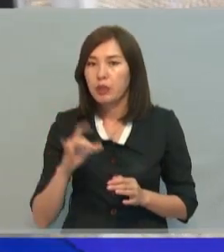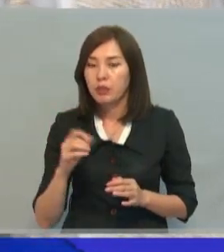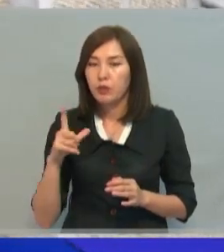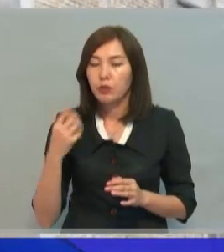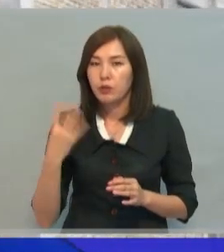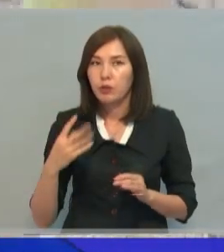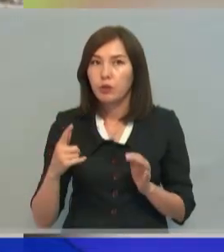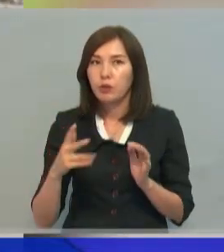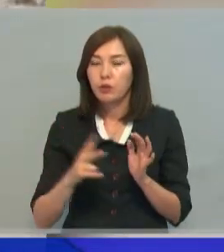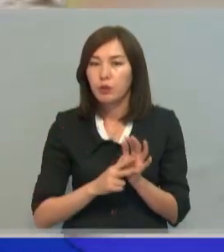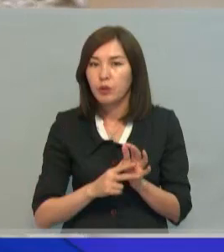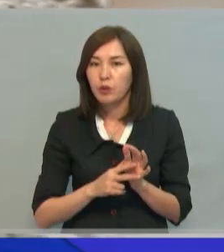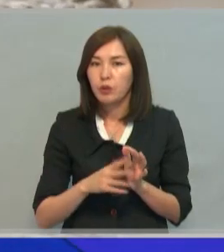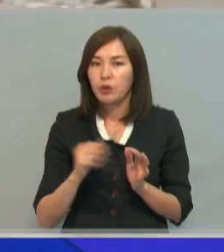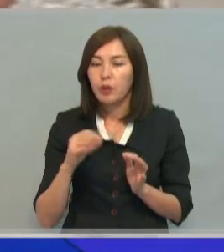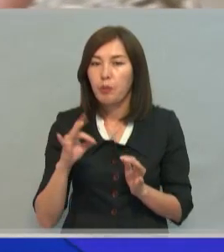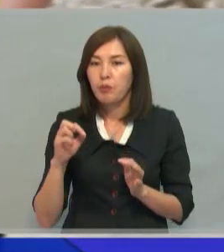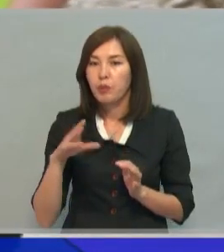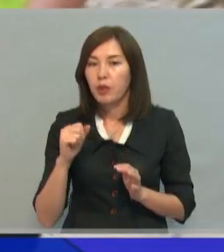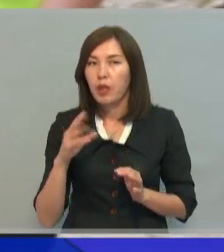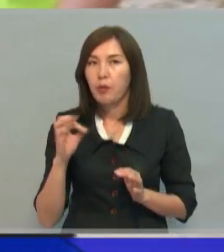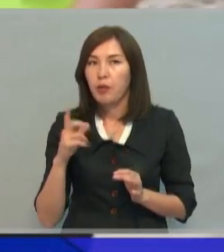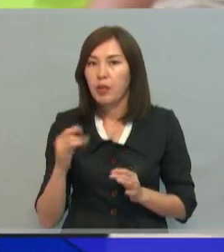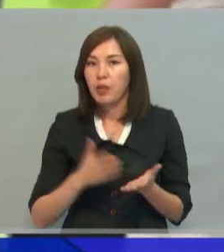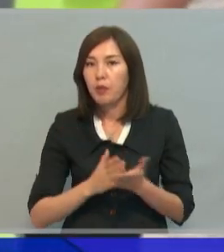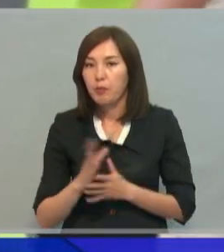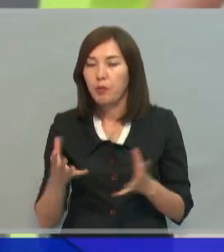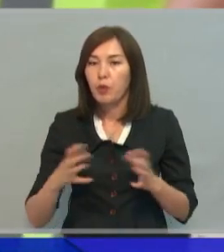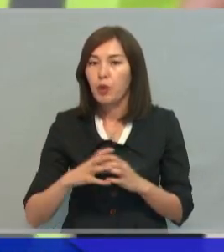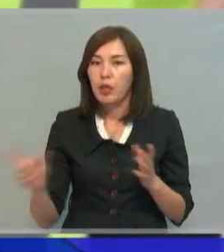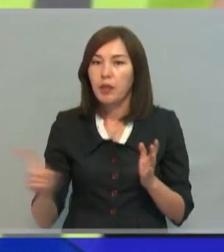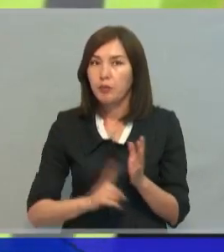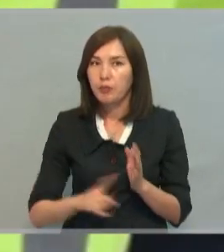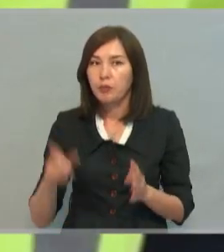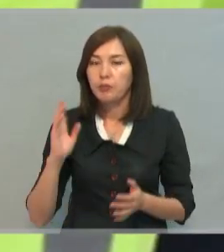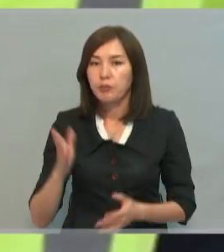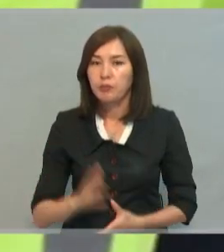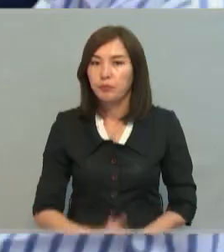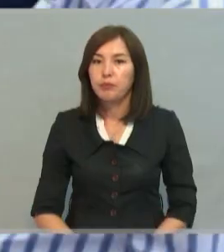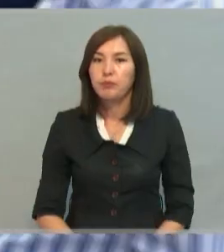нөмір 148 Шапрашты Ақпар базар бағытында қоғамдық көлік қатынауда.